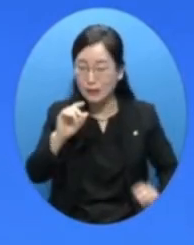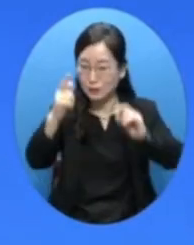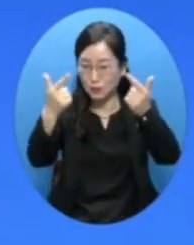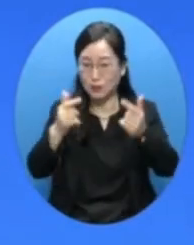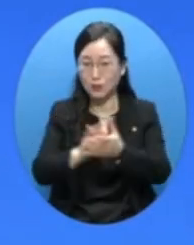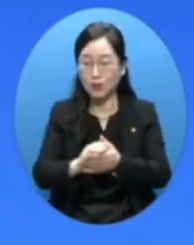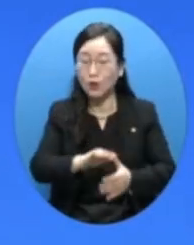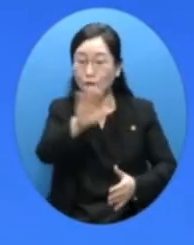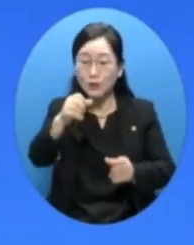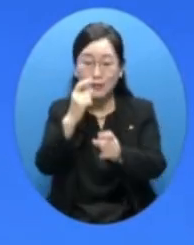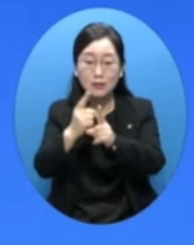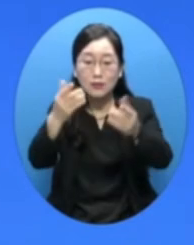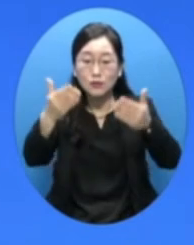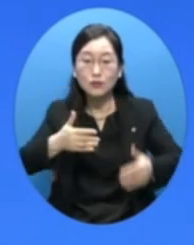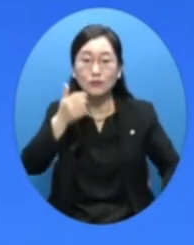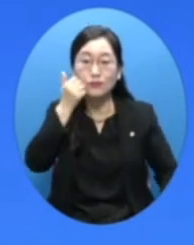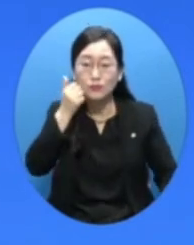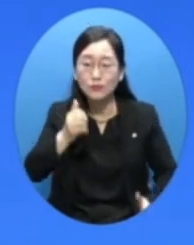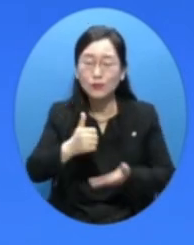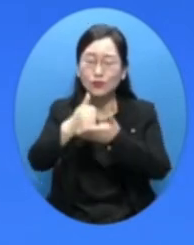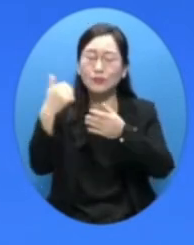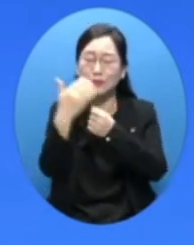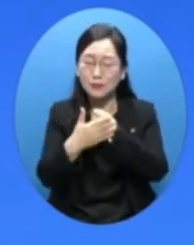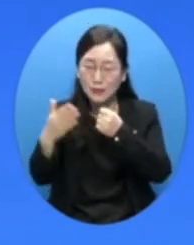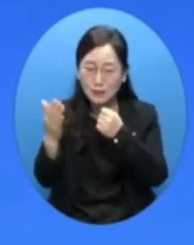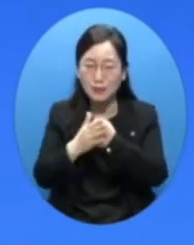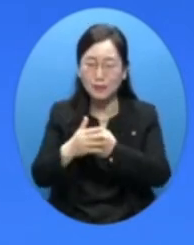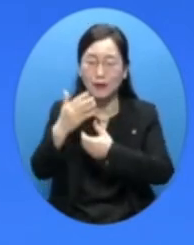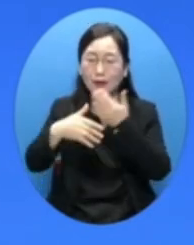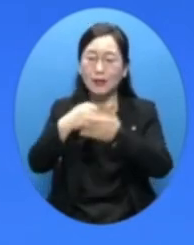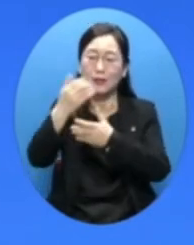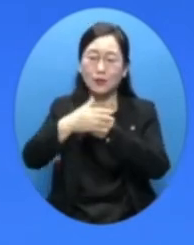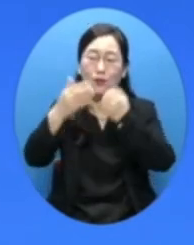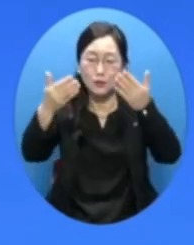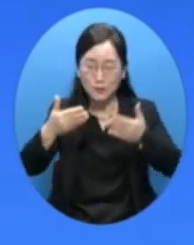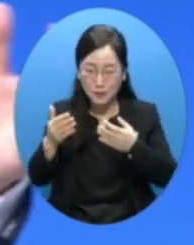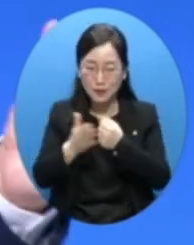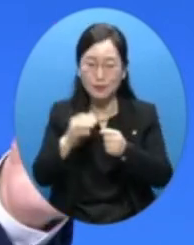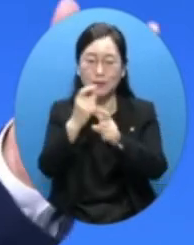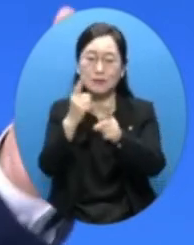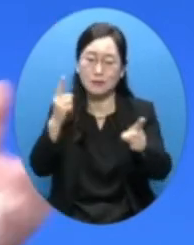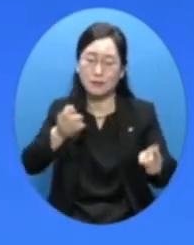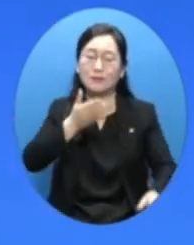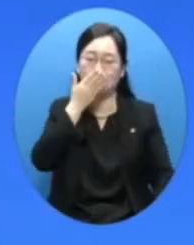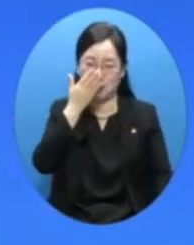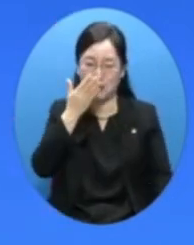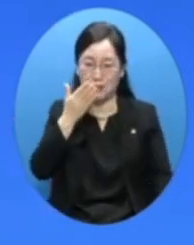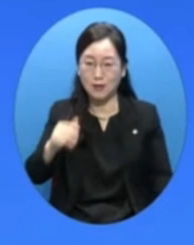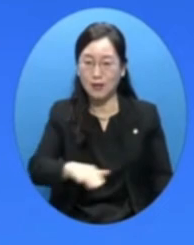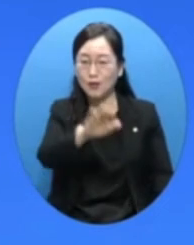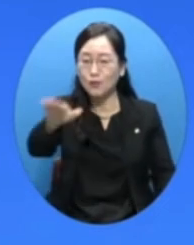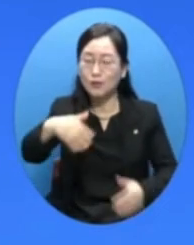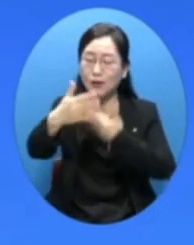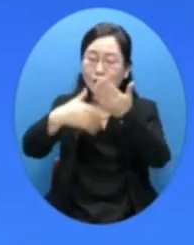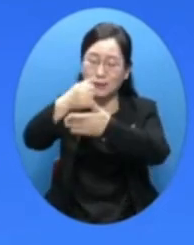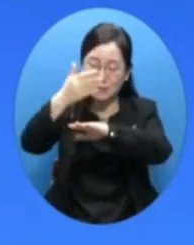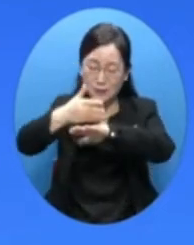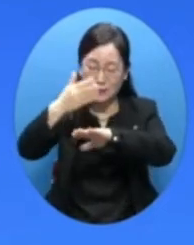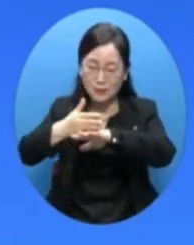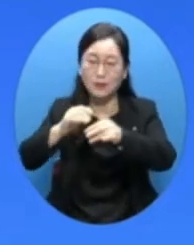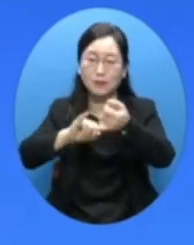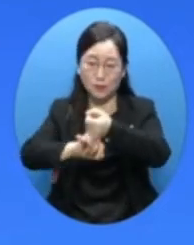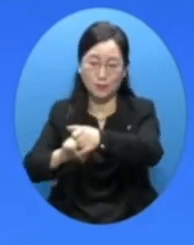우리에게 승리를 주시는 주님의 은혜로, 하나님의 도우심으로 우리가 승리를 할 수 있기 때문에 우리는 감사하는 삶을 살아야